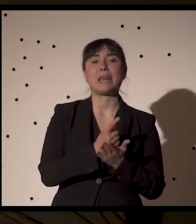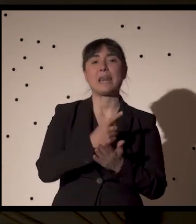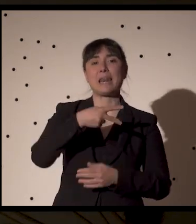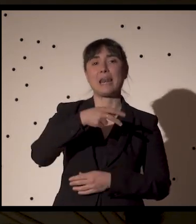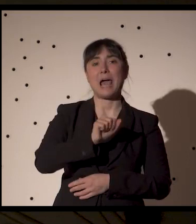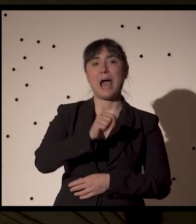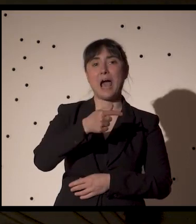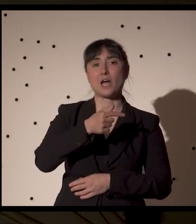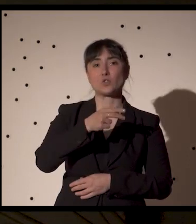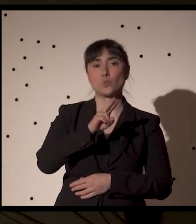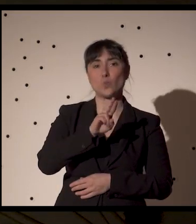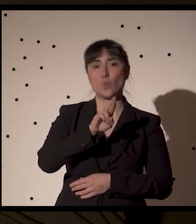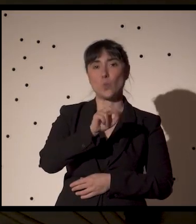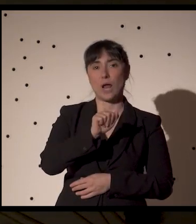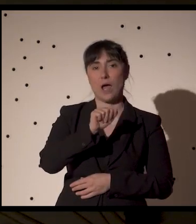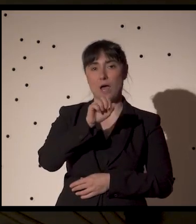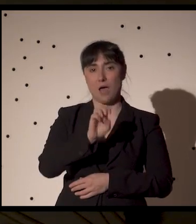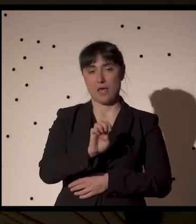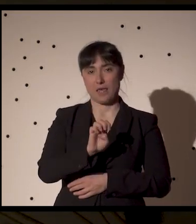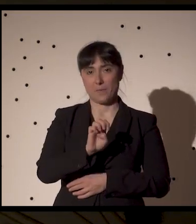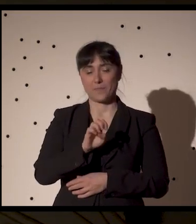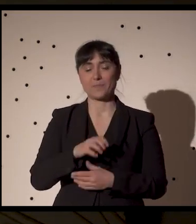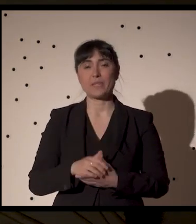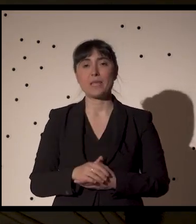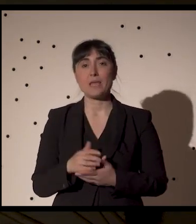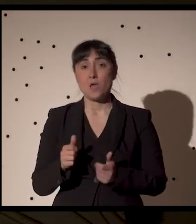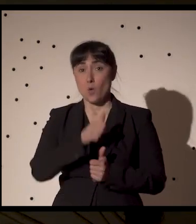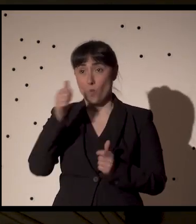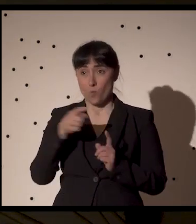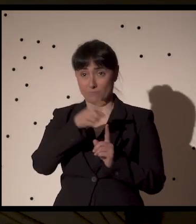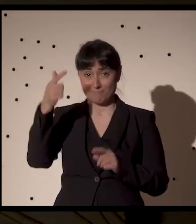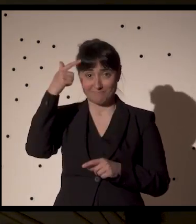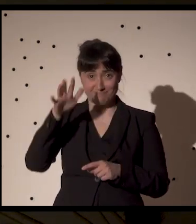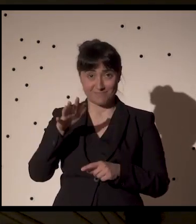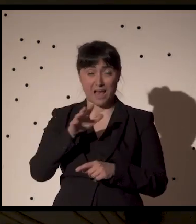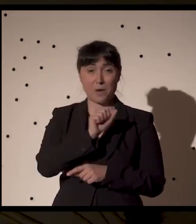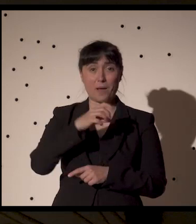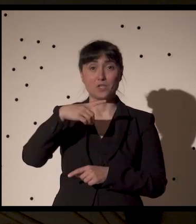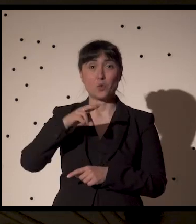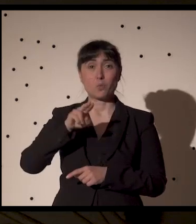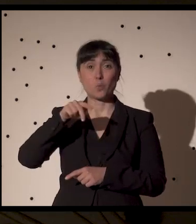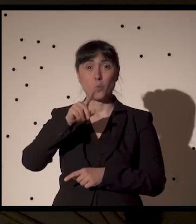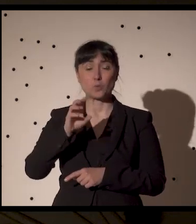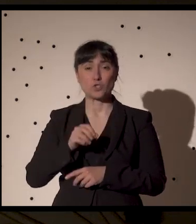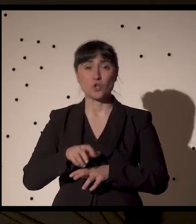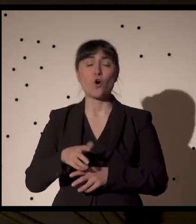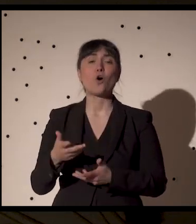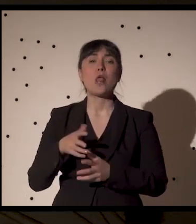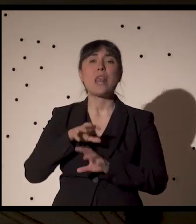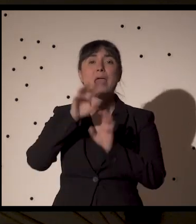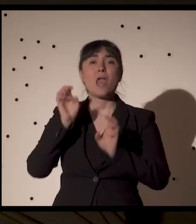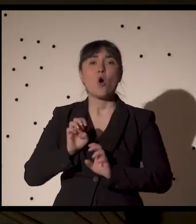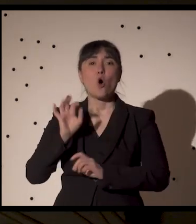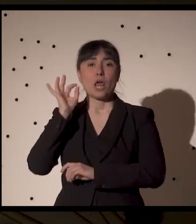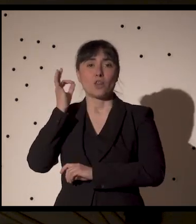forse molti di voi sanno quest'anno Armando punzo verrà insignito del Leone d'Oro alla carriera alla Biennale di Venezia